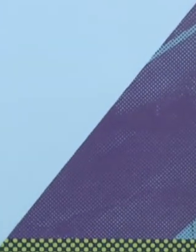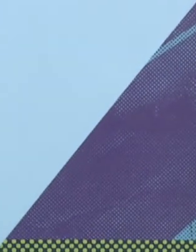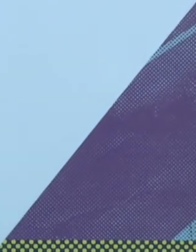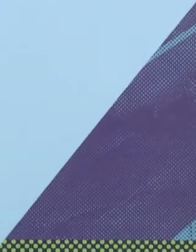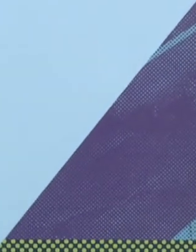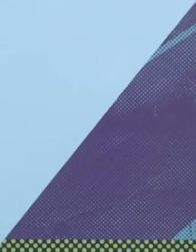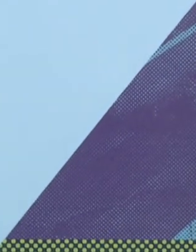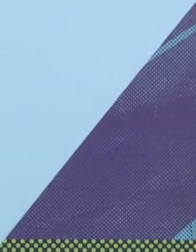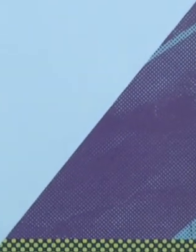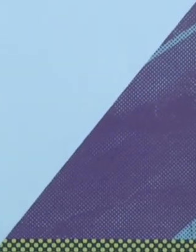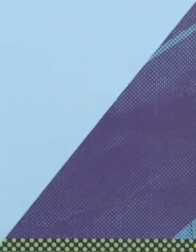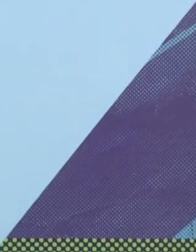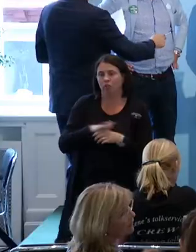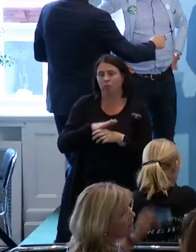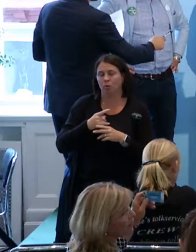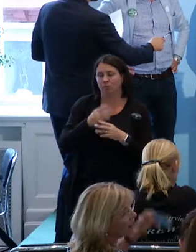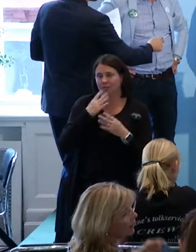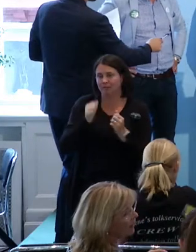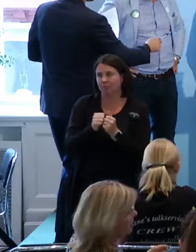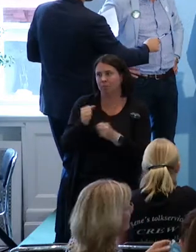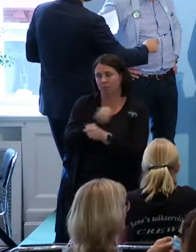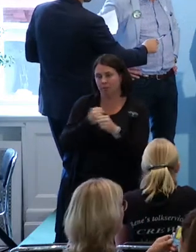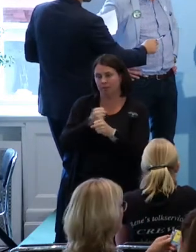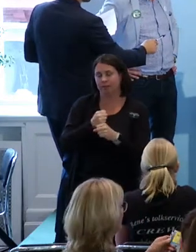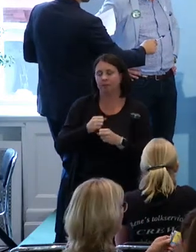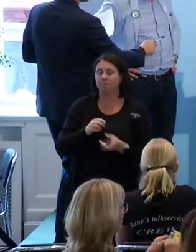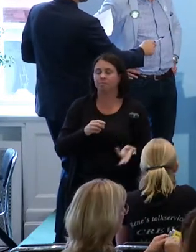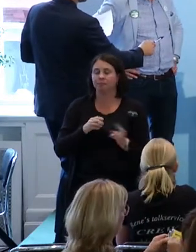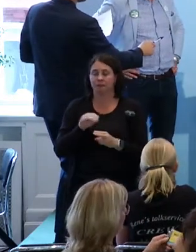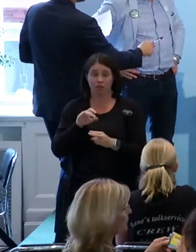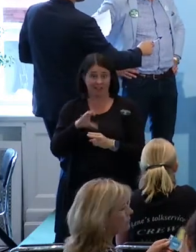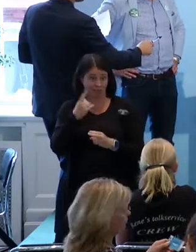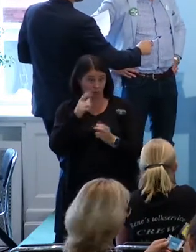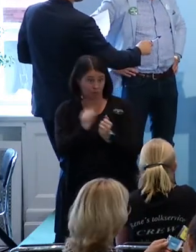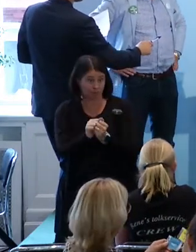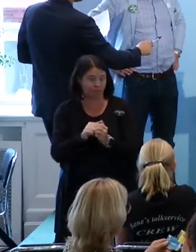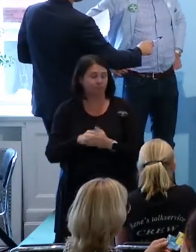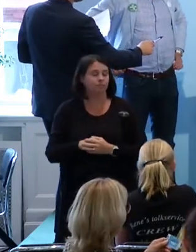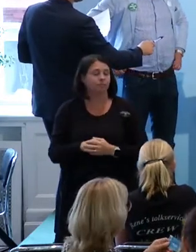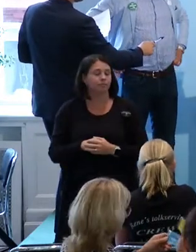på ett bättre sätt i städerna. Anders, en sak.